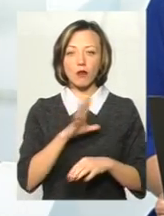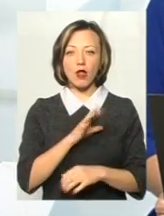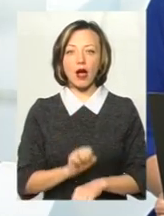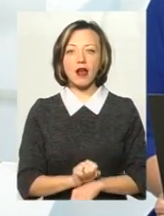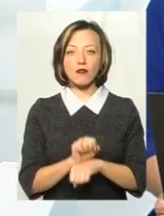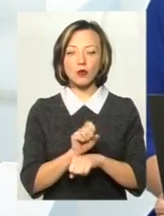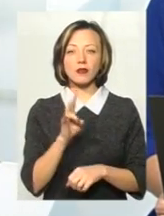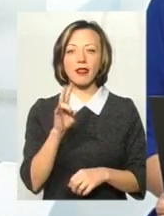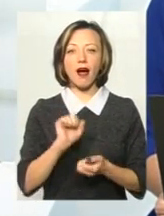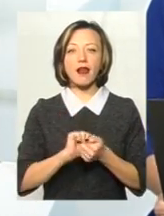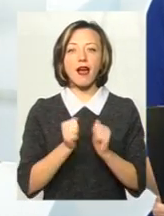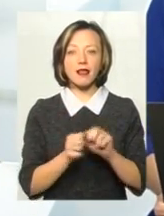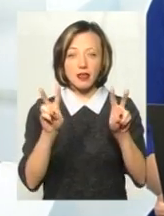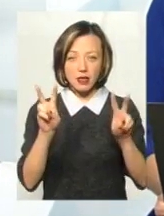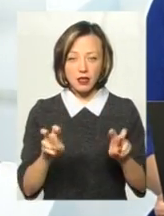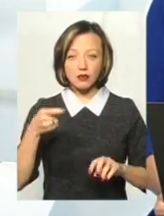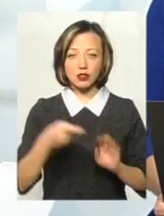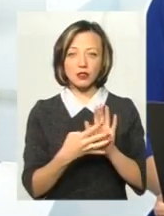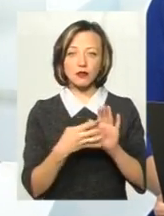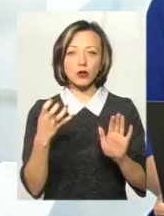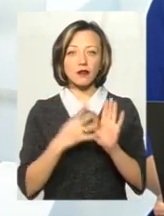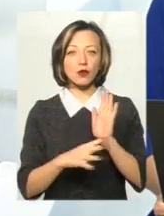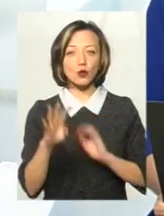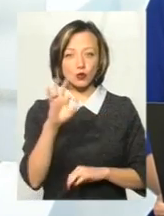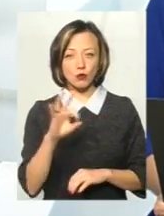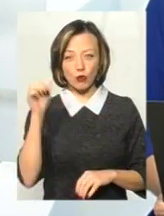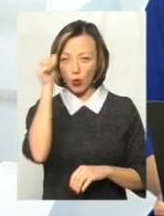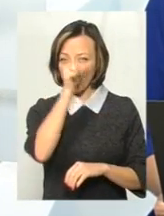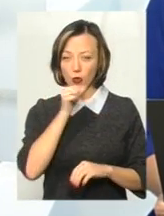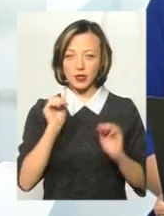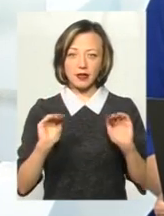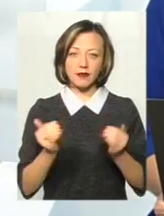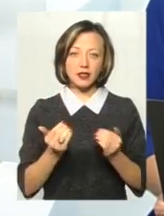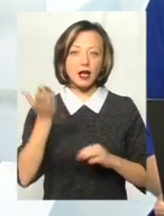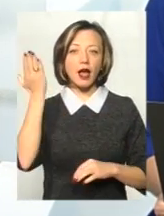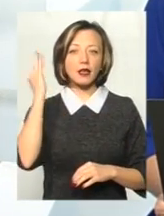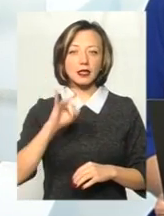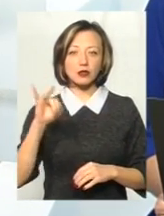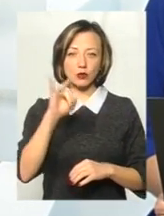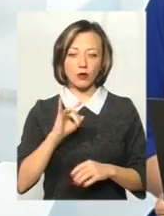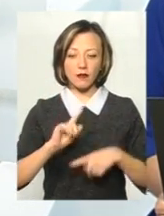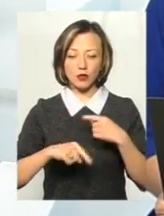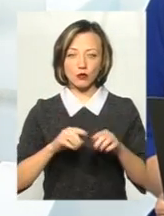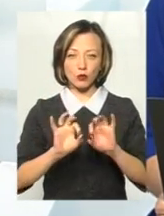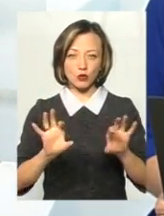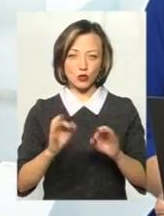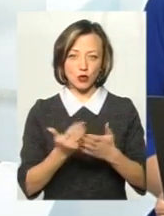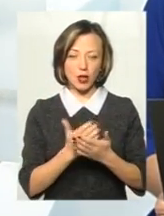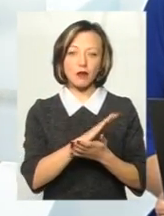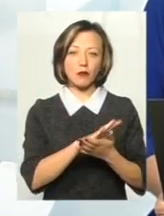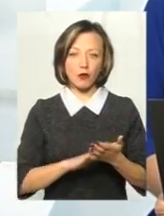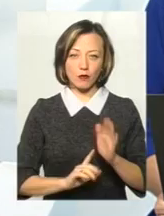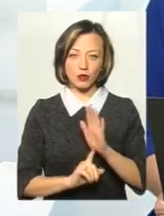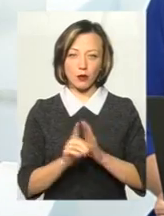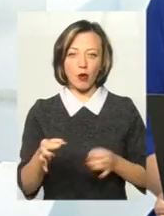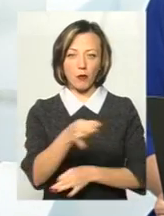на граніті, так звана, яка відбулася в 1990 році. Невеличкий екскурс в історію у наступному сюжеті, а потім